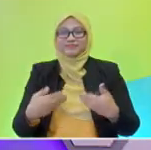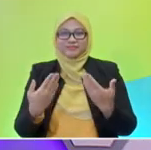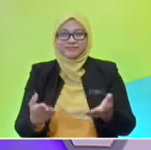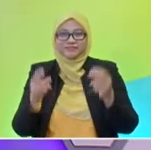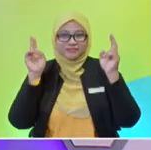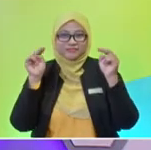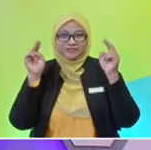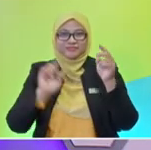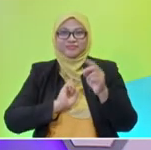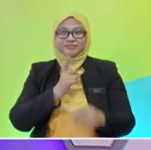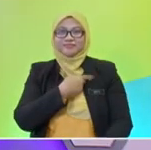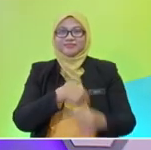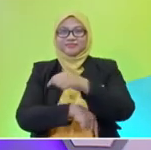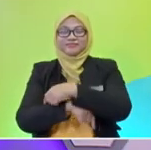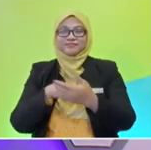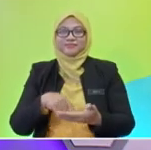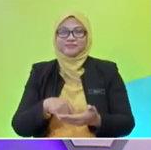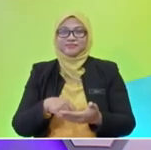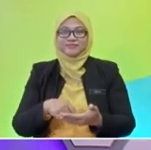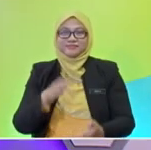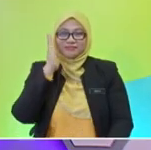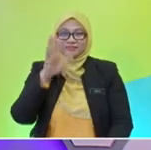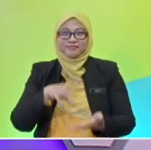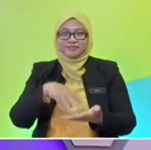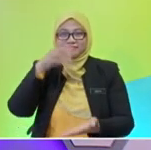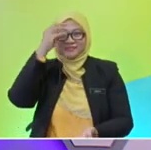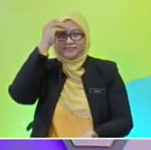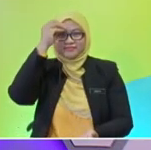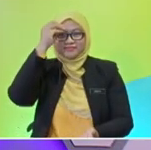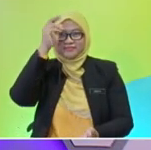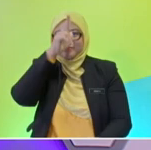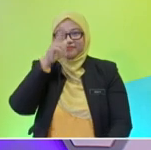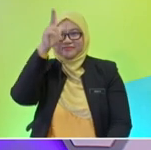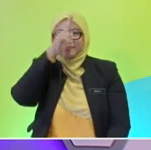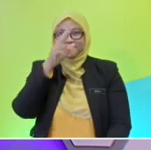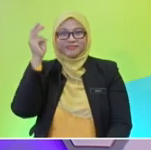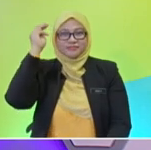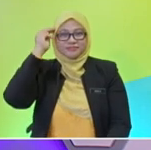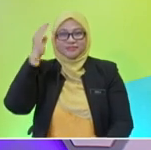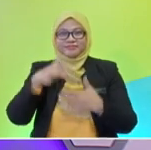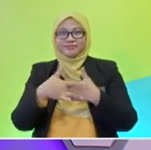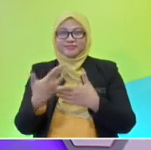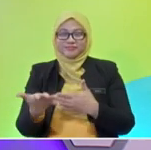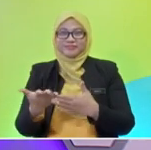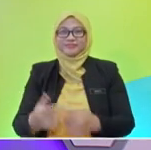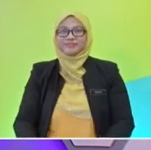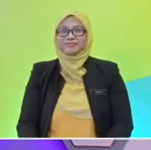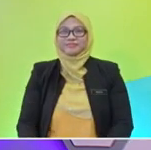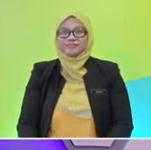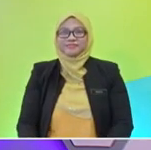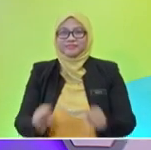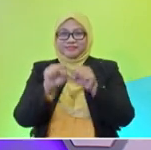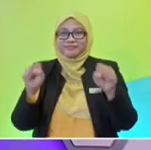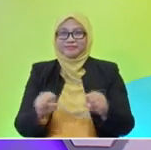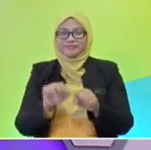pada hari ini kita akan belajar berkaitan dengan topik Kerajaan Melayu awal dan situasi yang berlaku tentang perdagangan